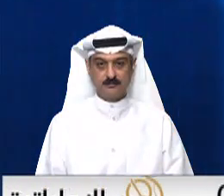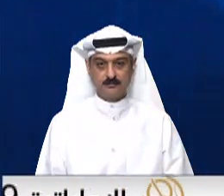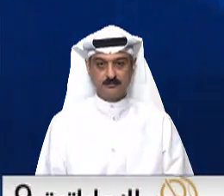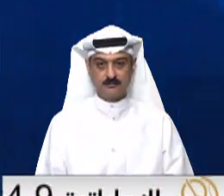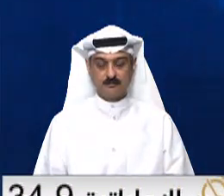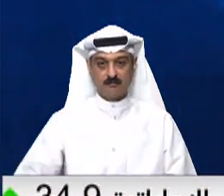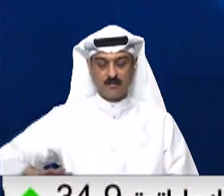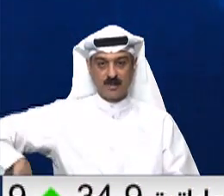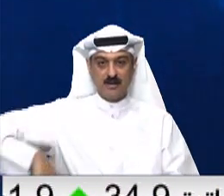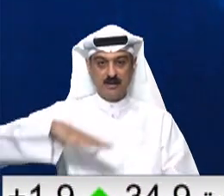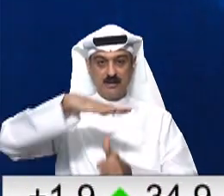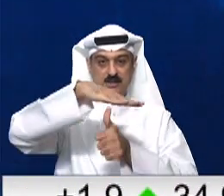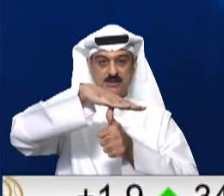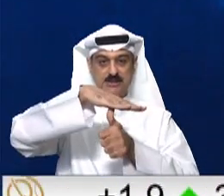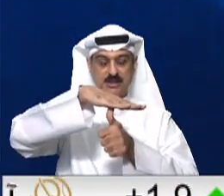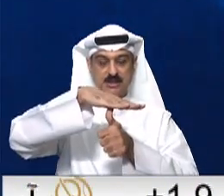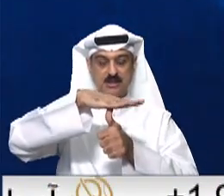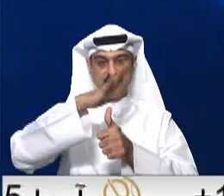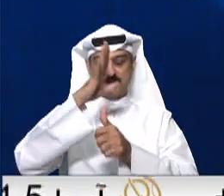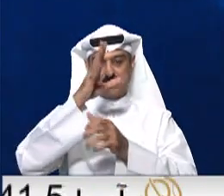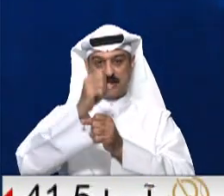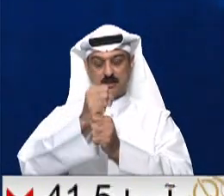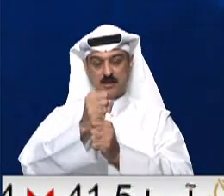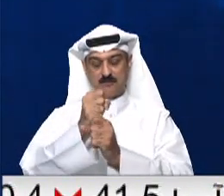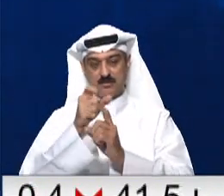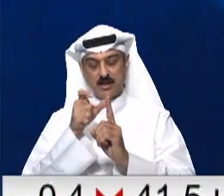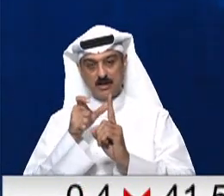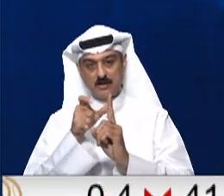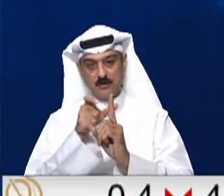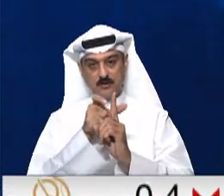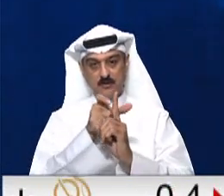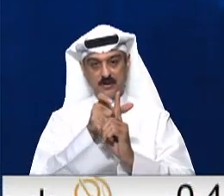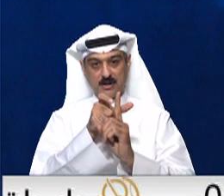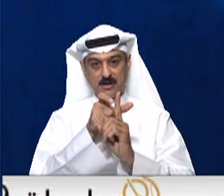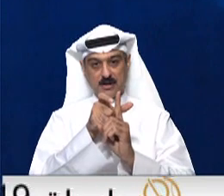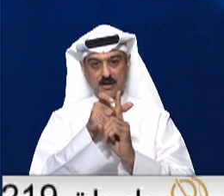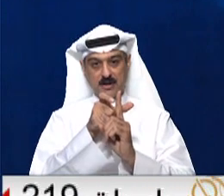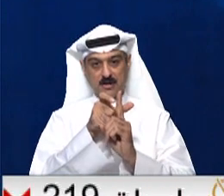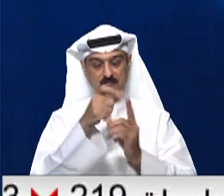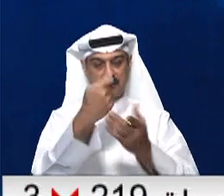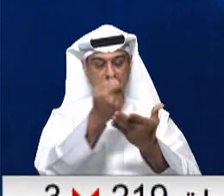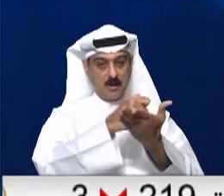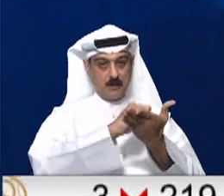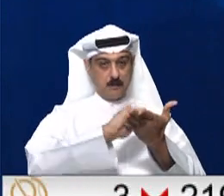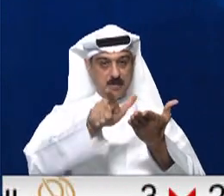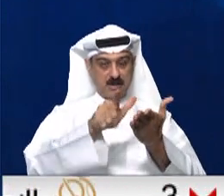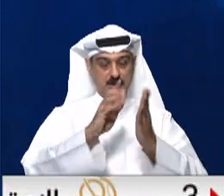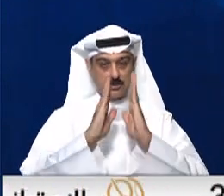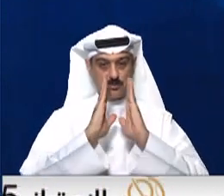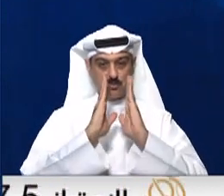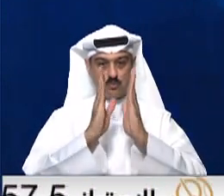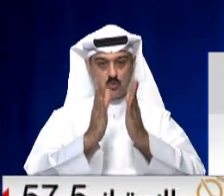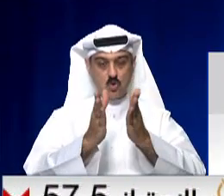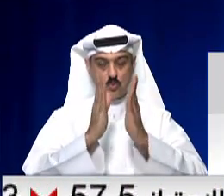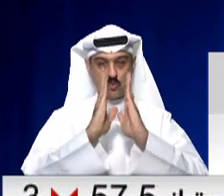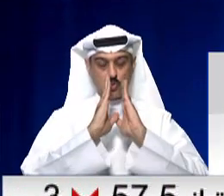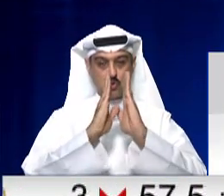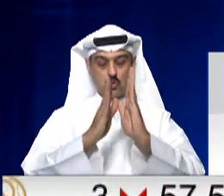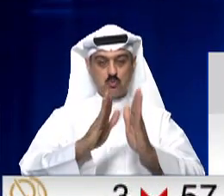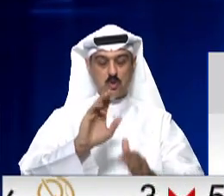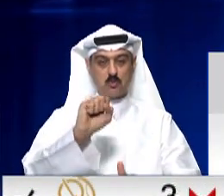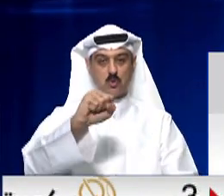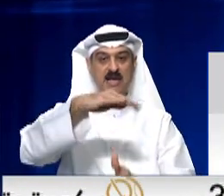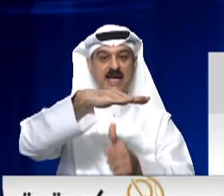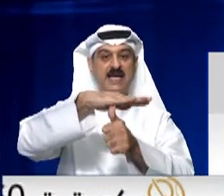بعث حضره صاحب السمو امير البلاد الشيخ نواف الاحمد الجابر الصباح حفظه الله ورعاه ببقيه تهنئه الى فخامه الرئيس